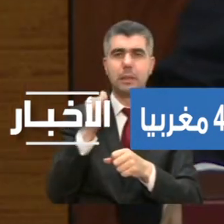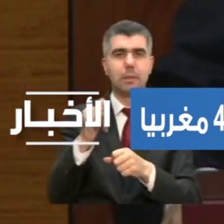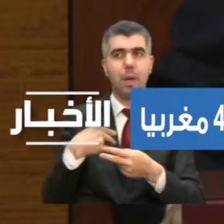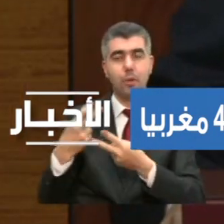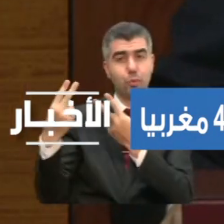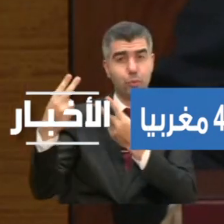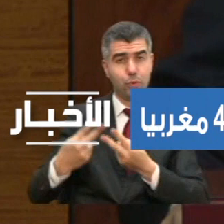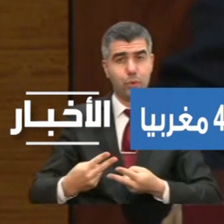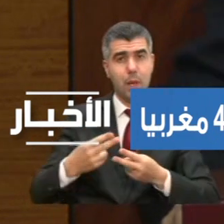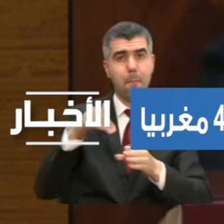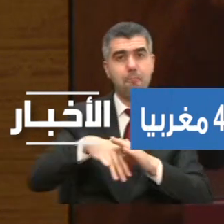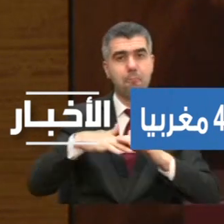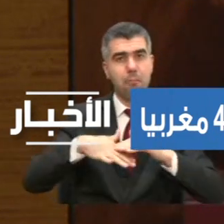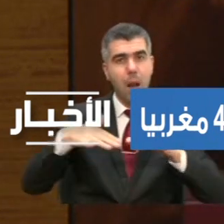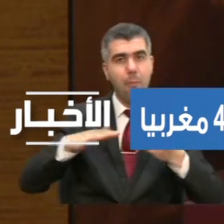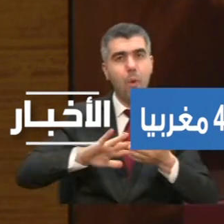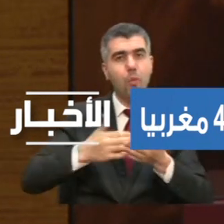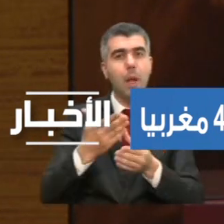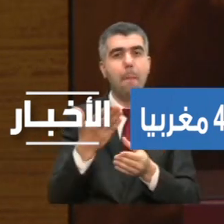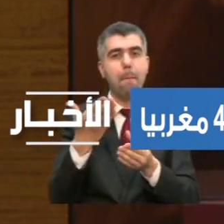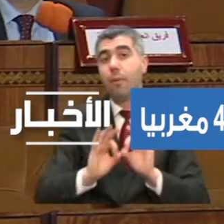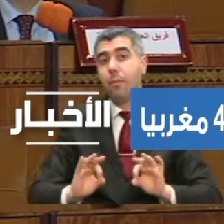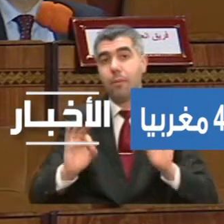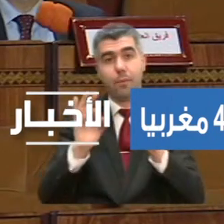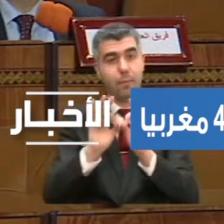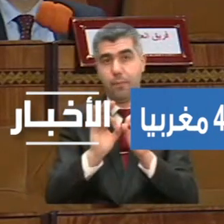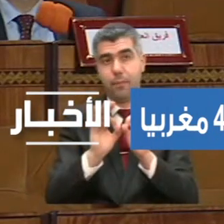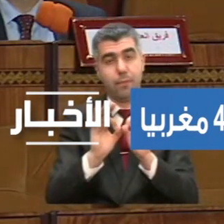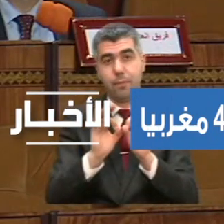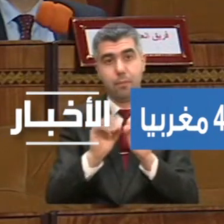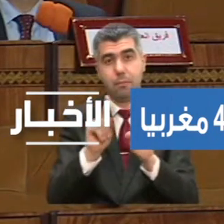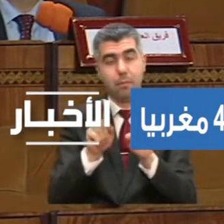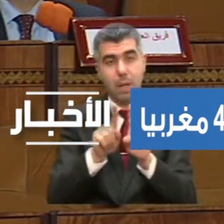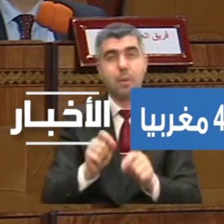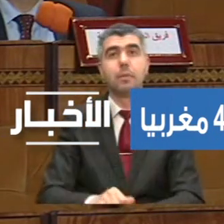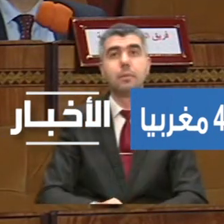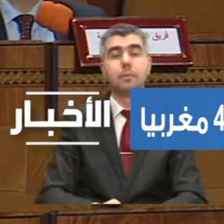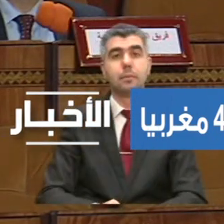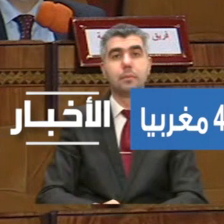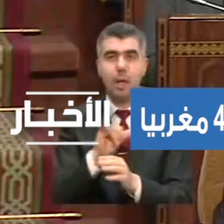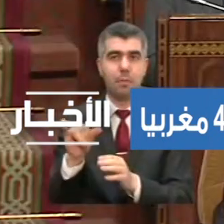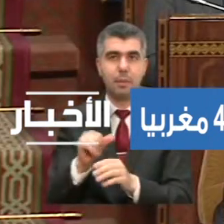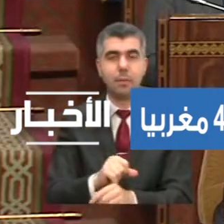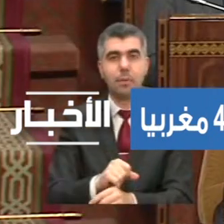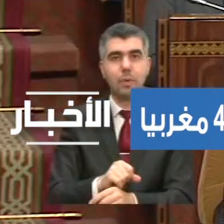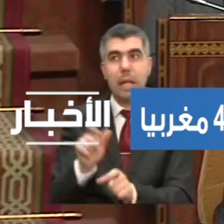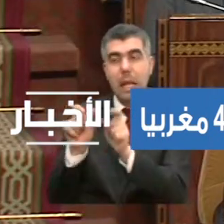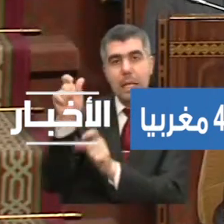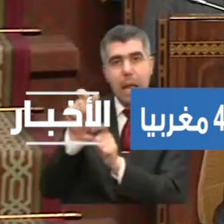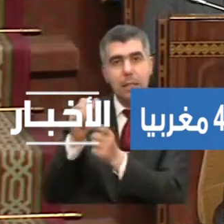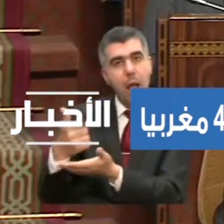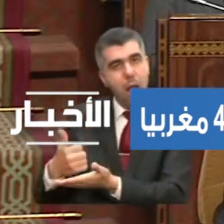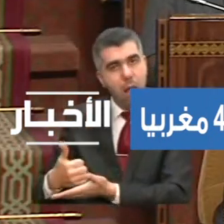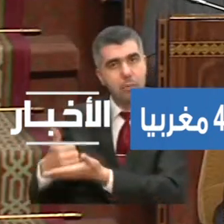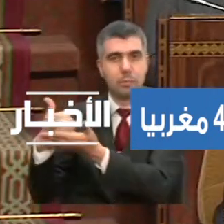إلى 27 يونيو الجاري ب30 رحلة لإرجاع المغاربة العالقين بالخارج، وستشمل